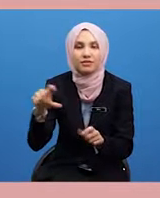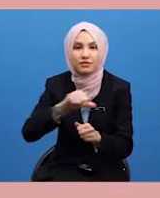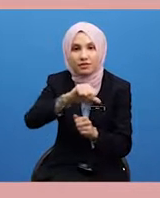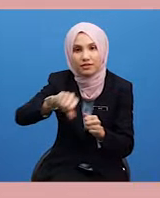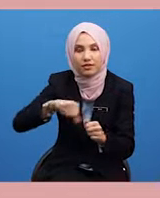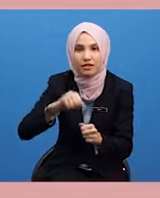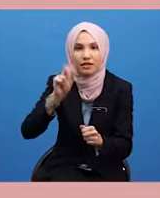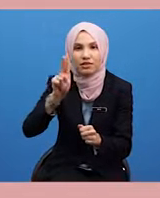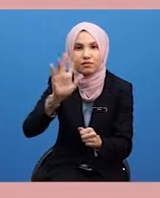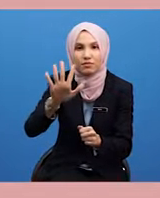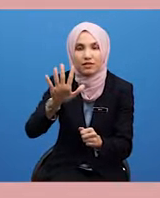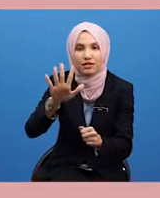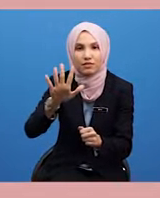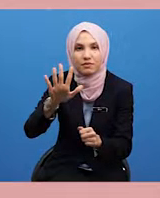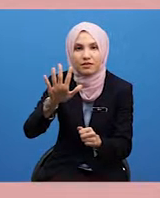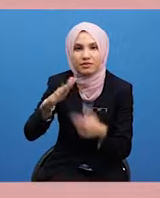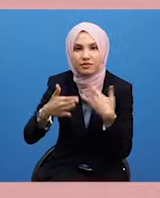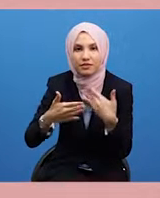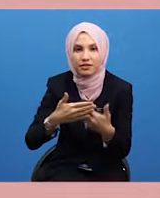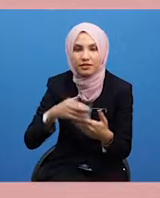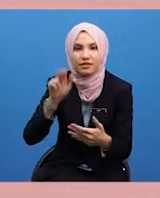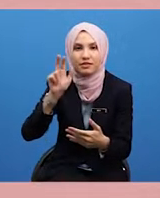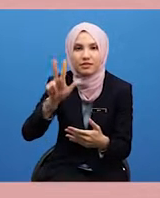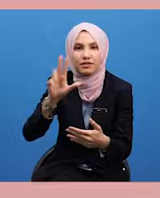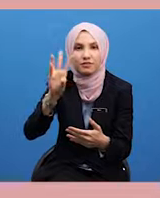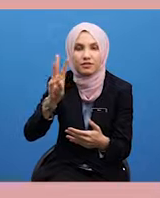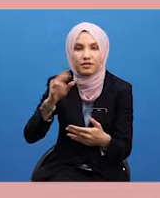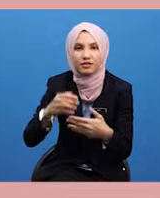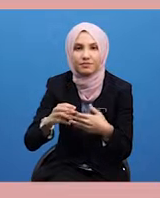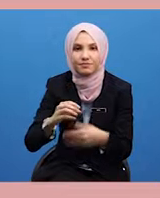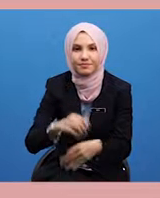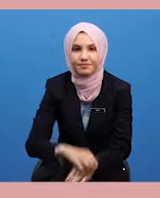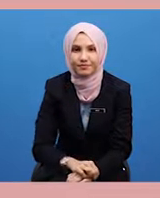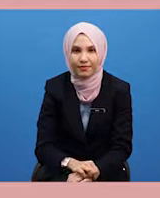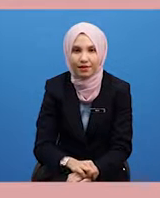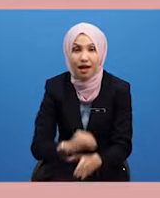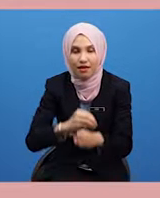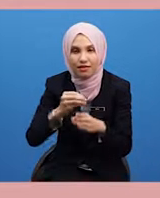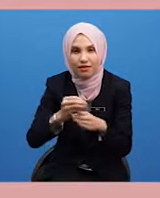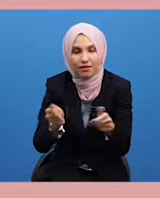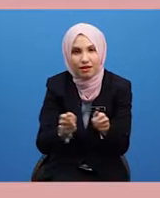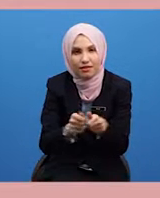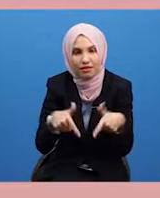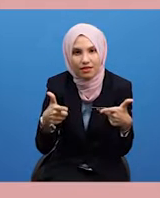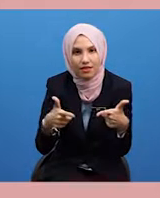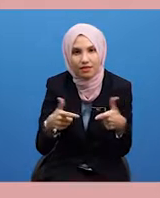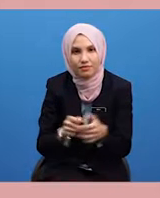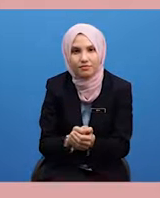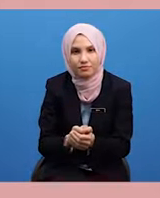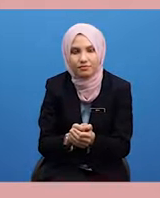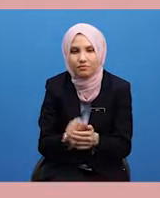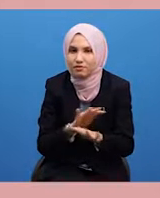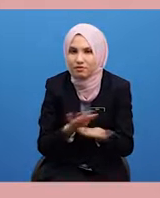25 darjah Celsius hingga 36 darjah Celsius. Atau dengan kata lain, suhu ini tidaklah